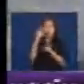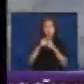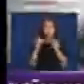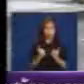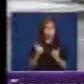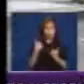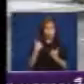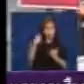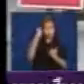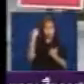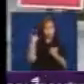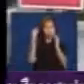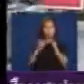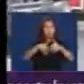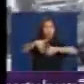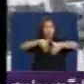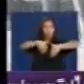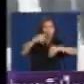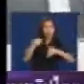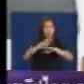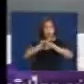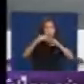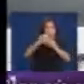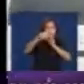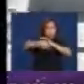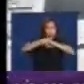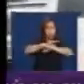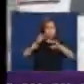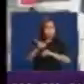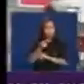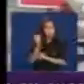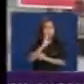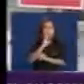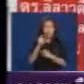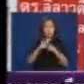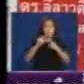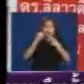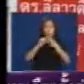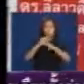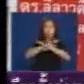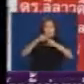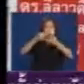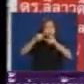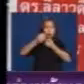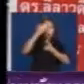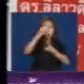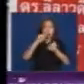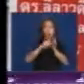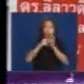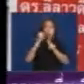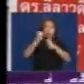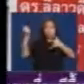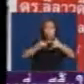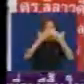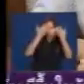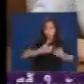ากเตือนไปถึงหัวคะแนนและประชาชนให้หลีกเลี่ยงการซื้อเสียงหรือการพนันทายผลการเลือกตั้งเนื่องจากมีบทลงโทษแตกต่างจากการพนันทั่ว